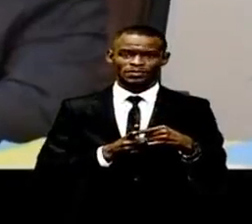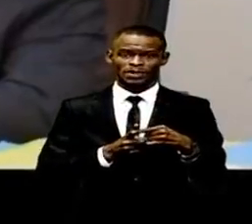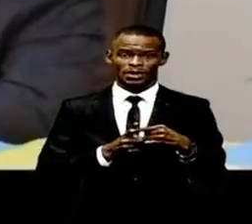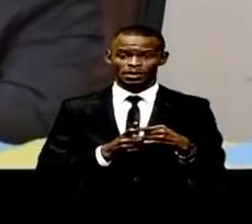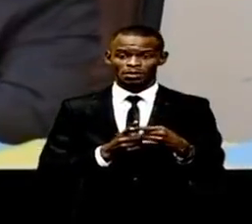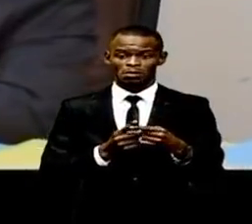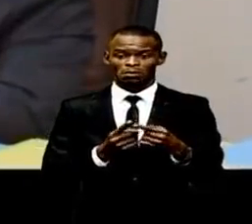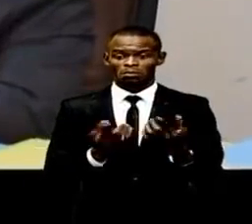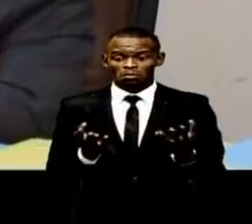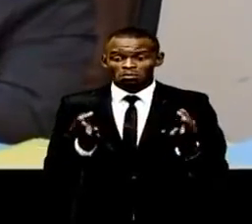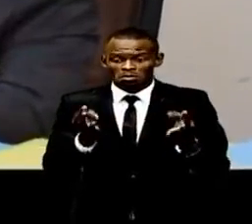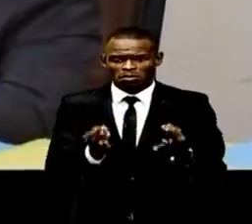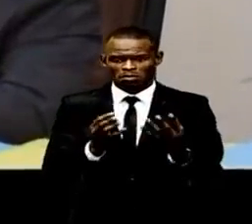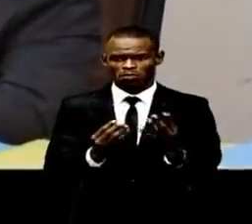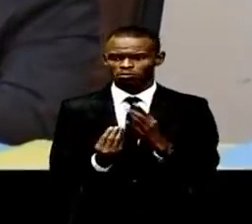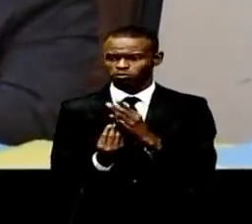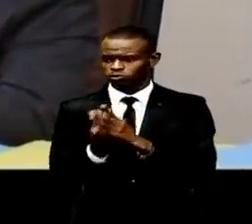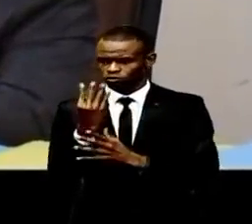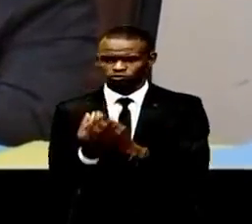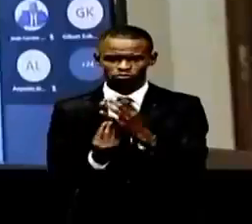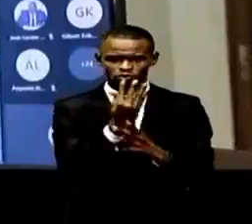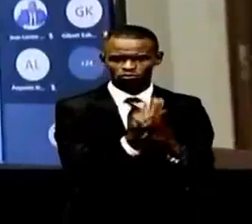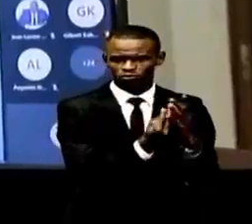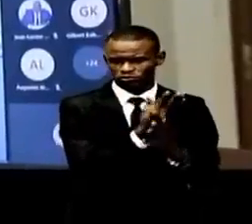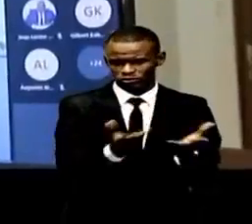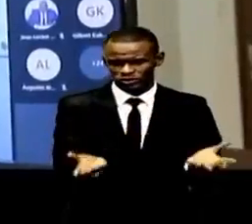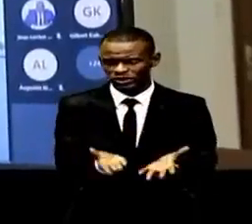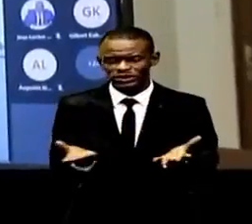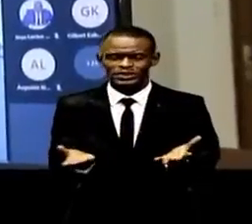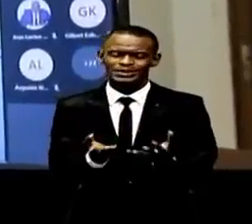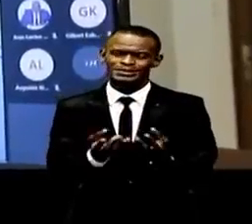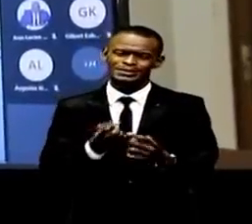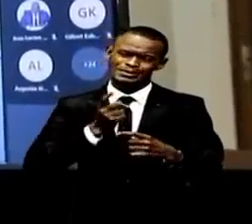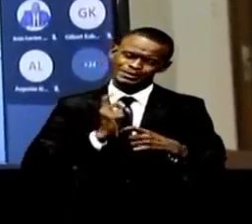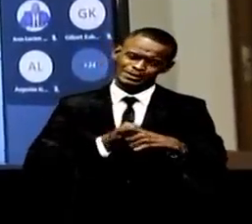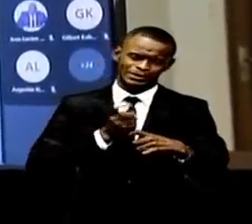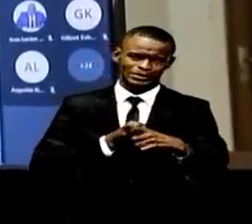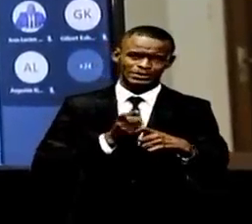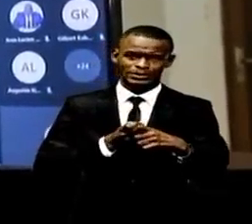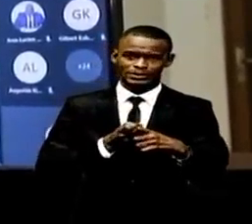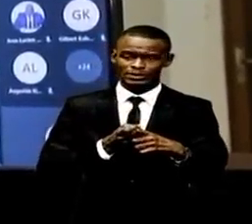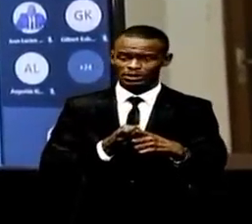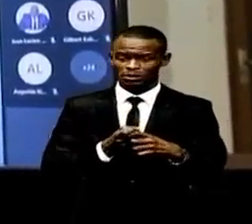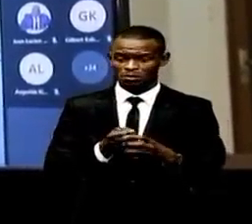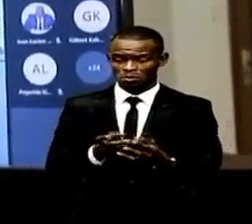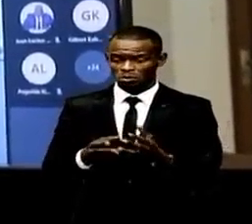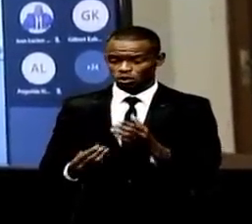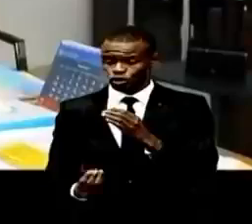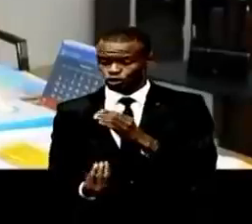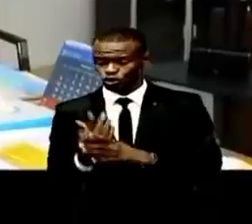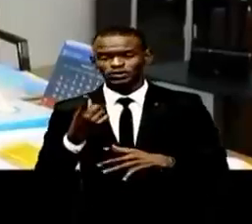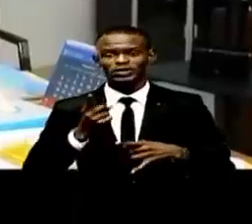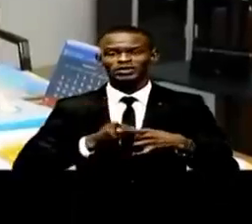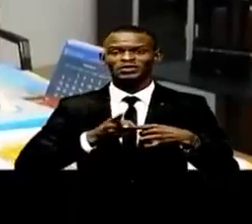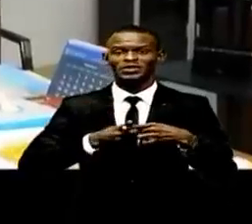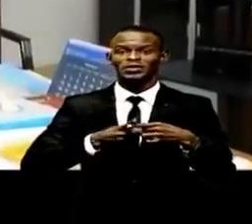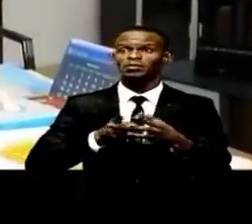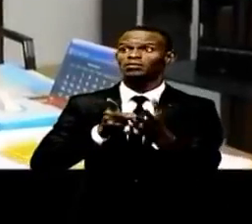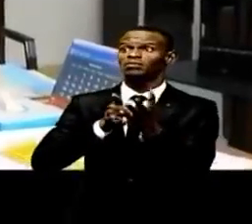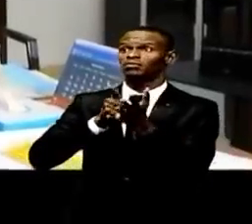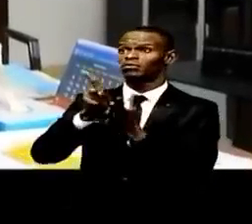avantage comparatif avéré, notre pays dépense de sommes importantes en devises pour couvrir le besoin en denrées